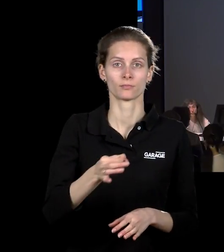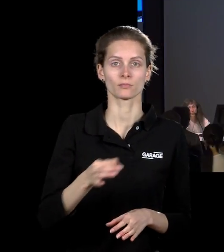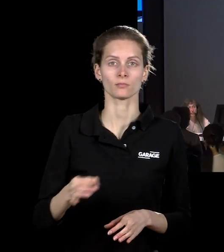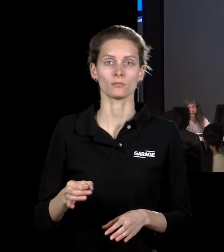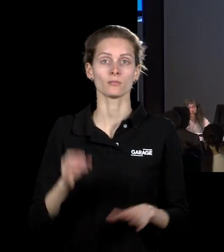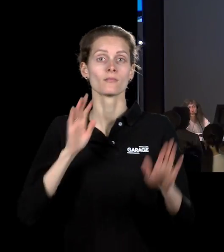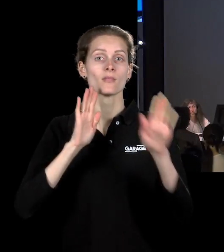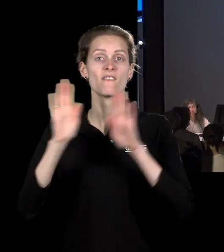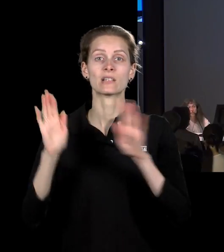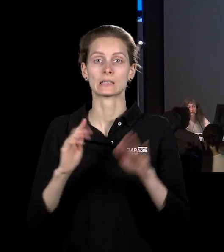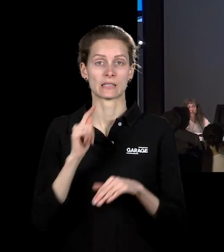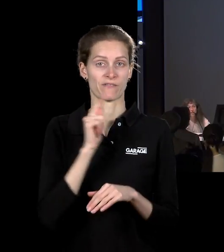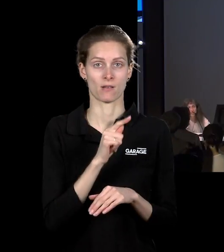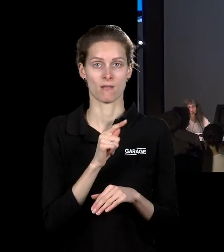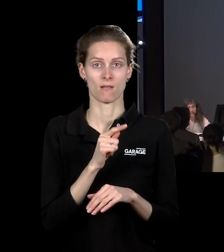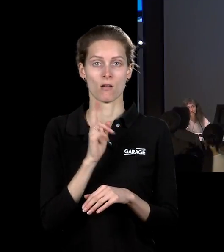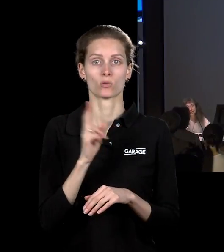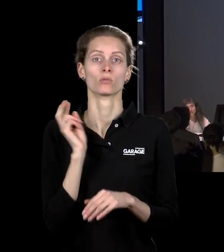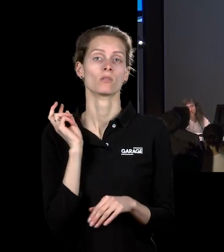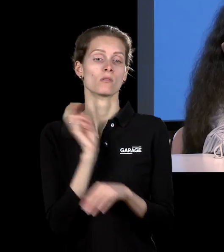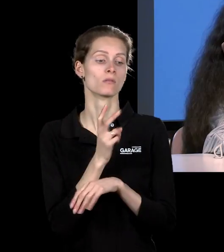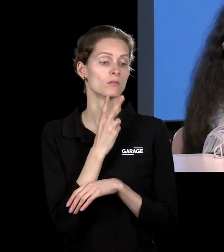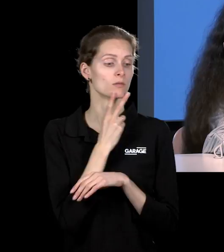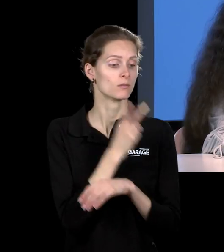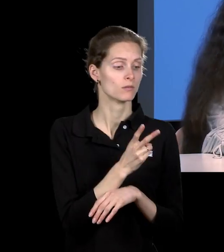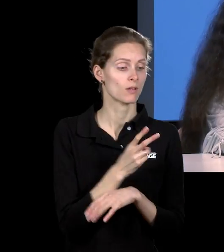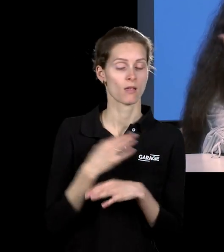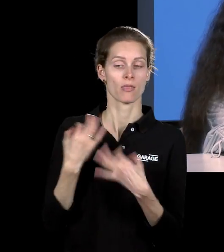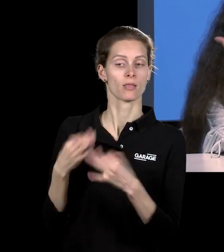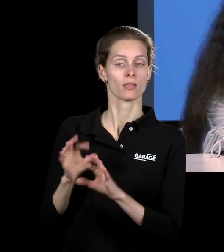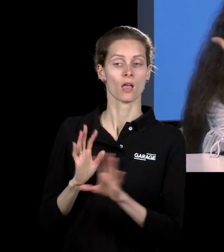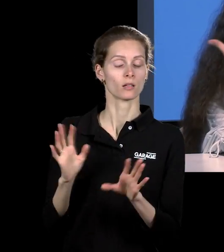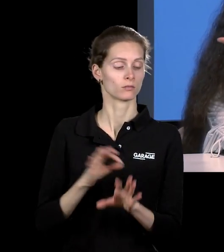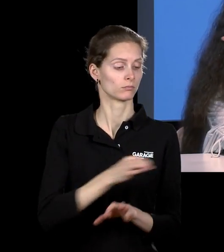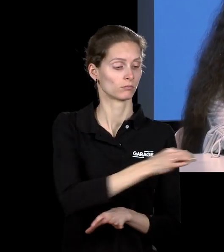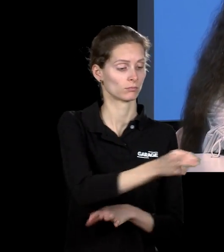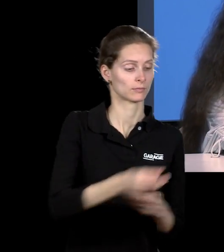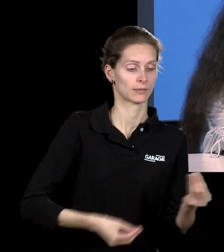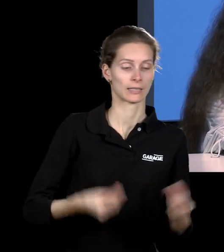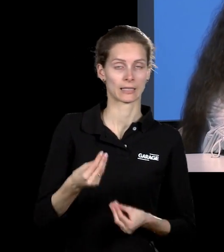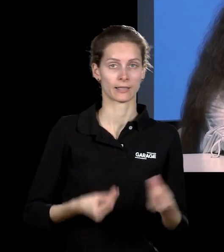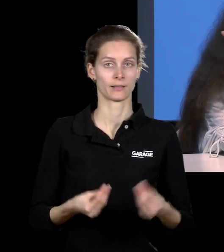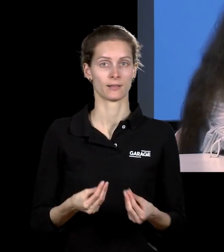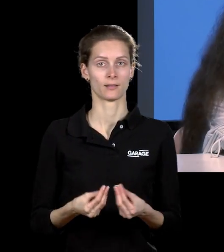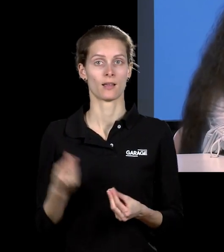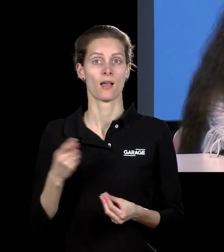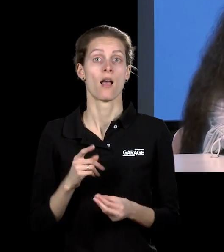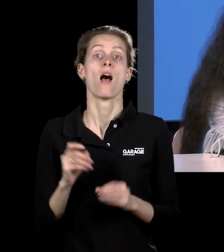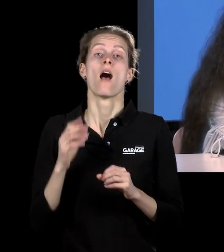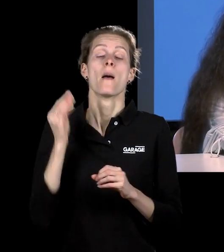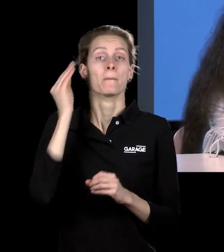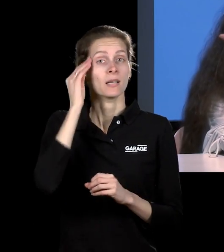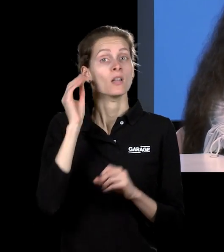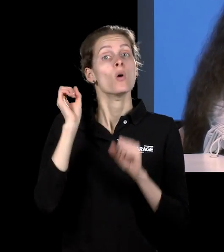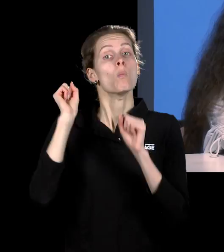одной из выставок зрителям не позволяется играть с этим шариком. То есть это всегда есть некая потенциальность игры, что ты можешь, есть потенциальная